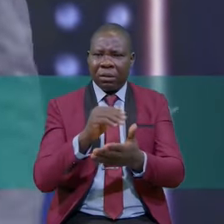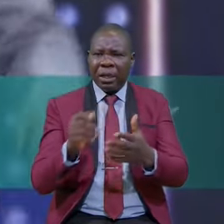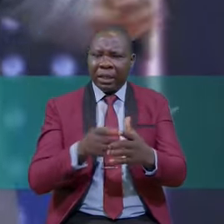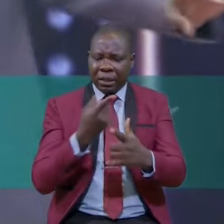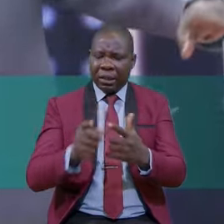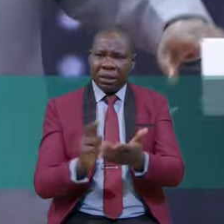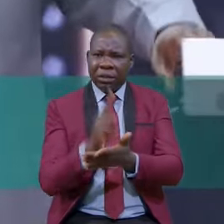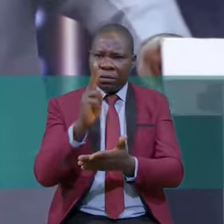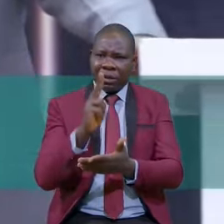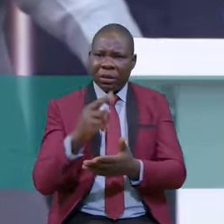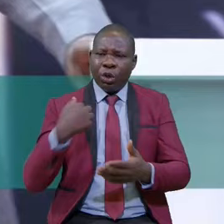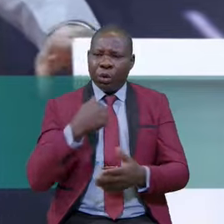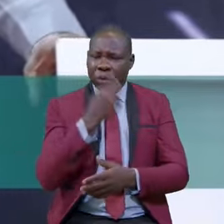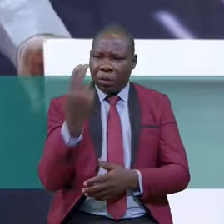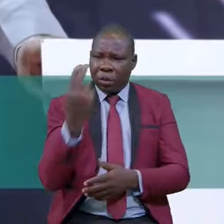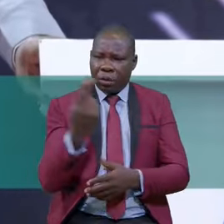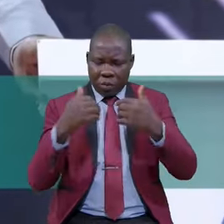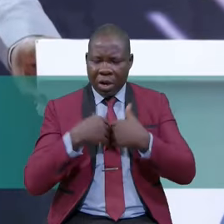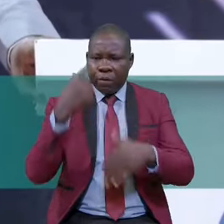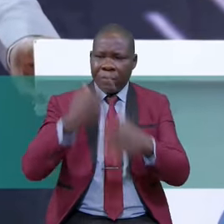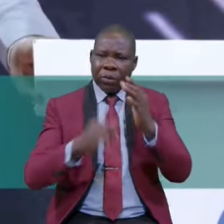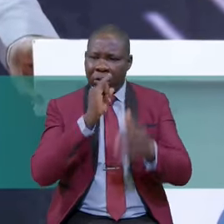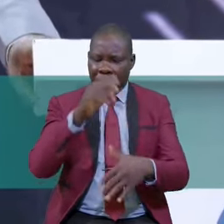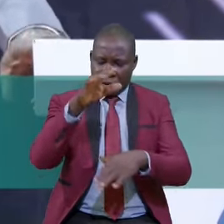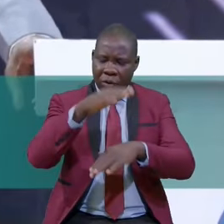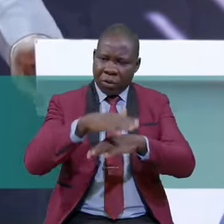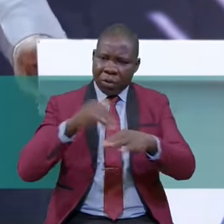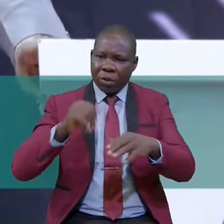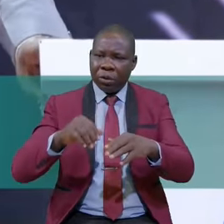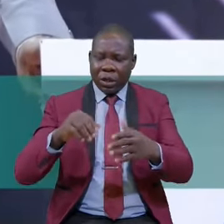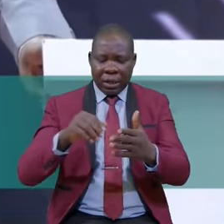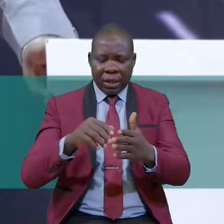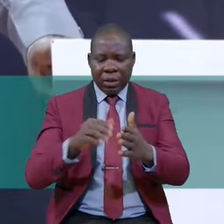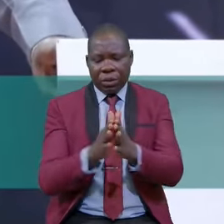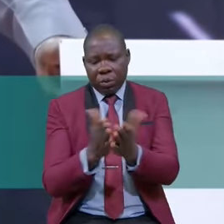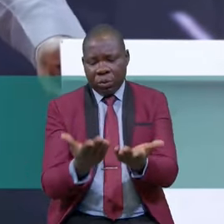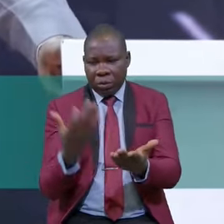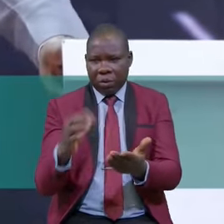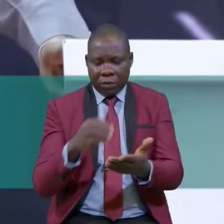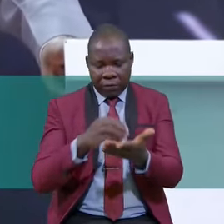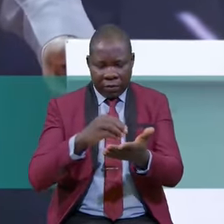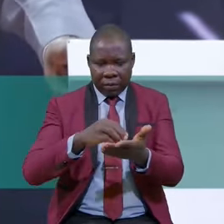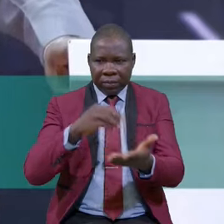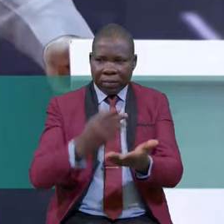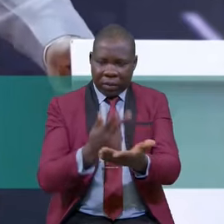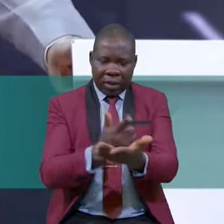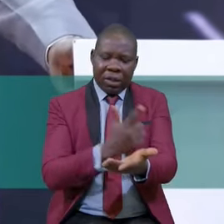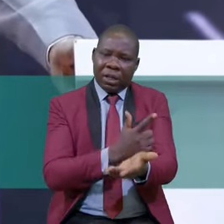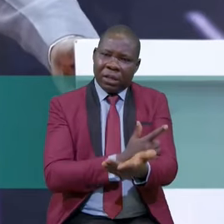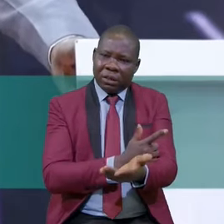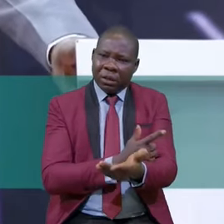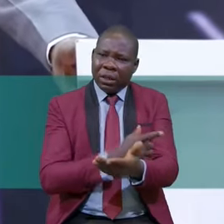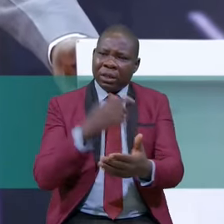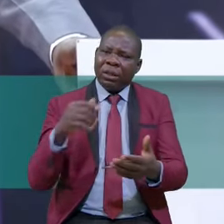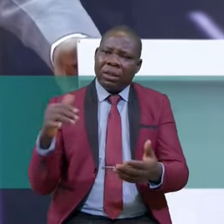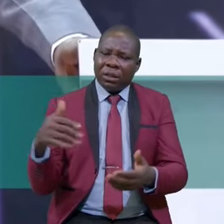il y a les notes des cours. Quel est ton objectif? Quel est ton but? Ah, et quand tu auras fini ceci, telle